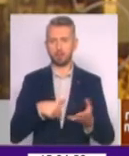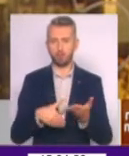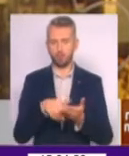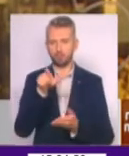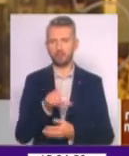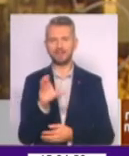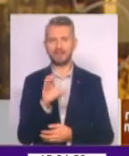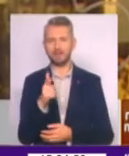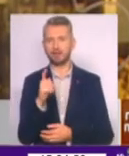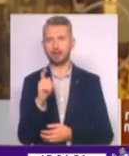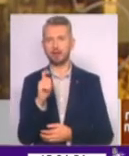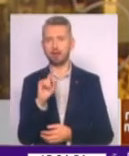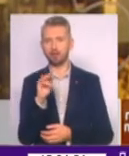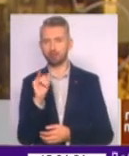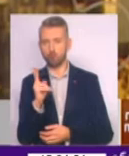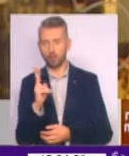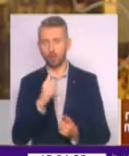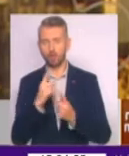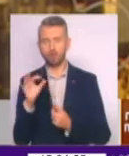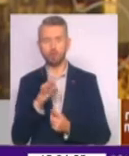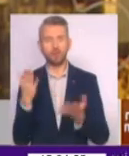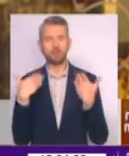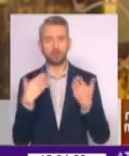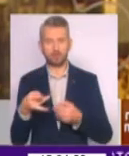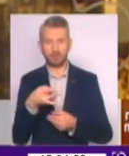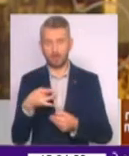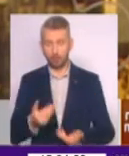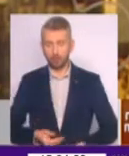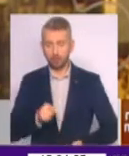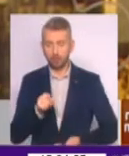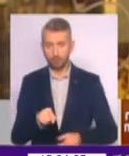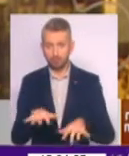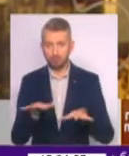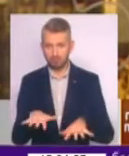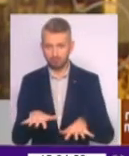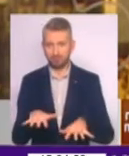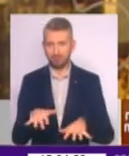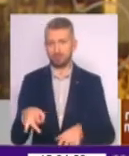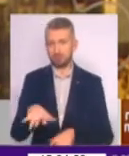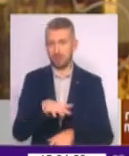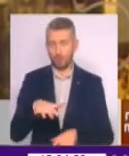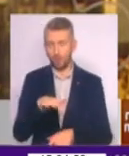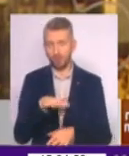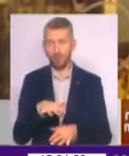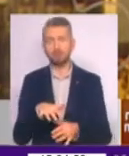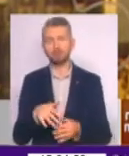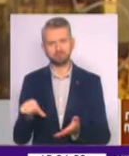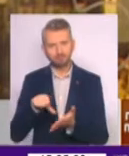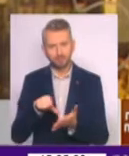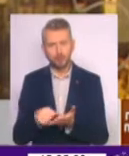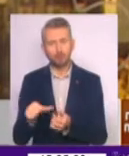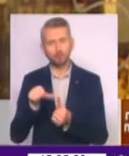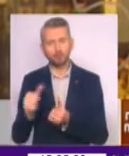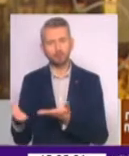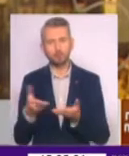Ми, звичайно, сьогодні говоримо про Святошинський район. Будь ласка, жителі саме цієї частини міста, долучайтеся. Особливо запрошую округ номер 93,